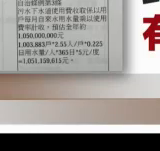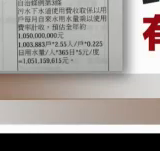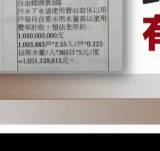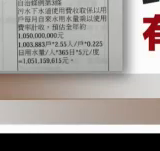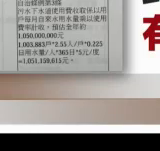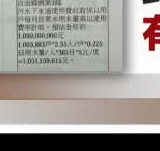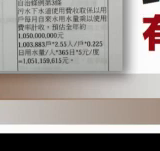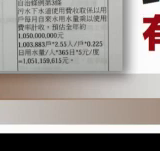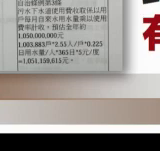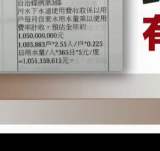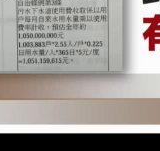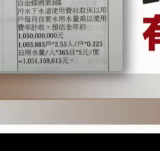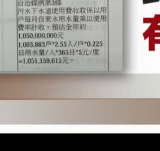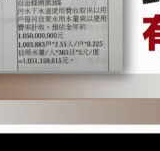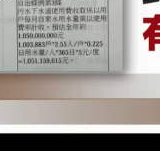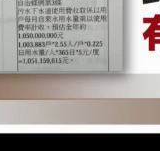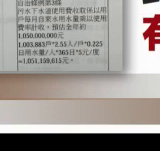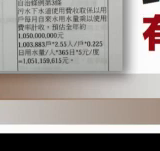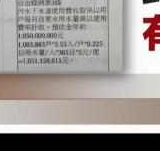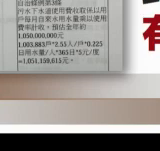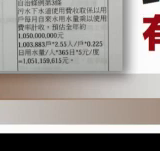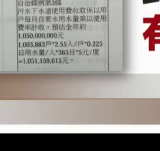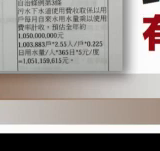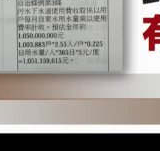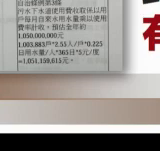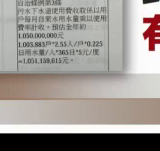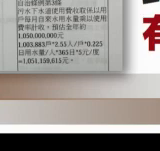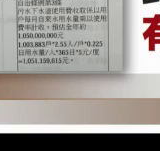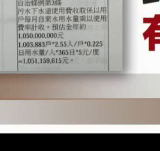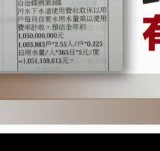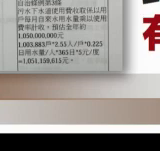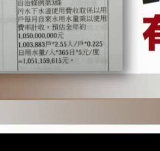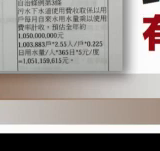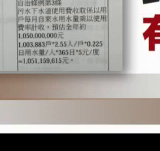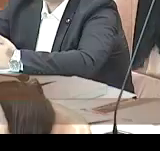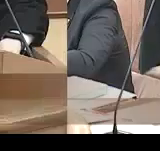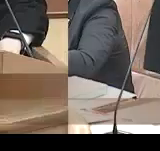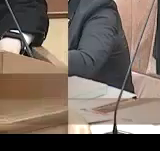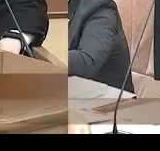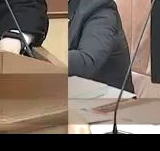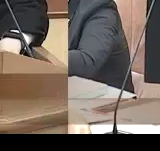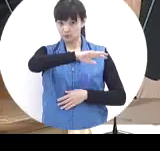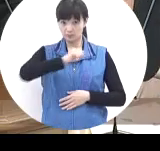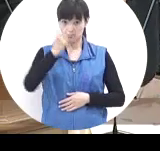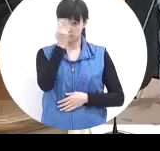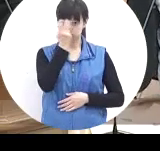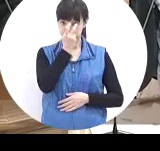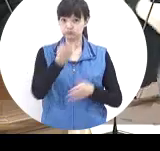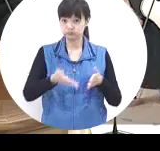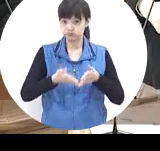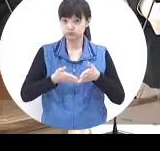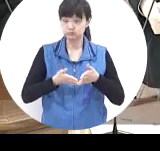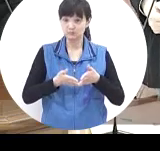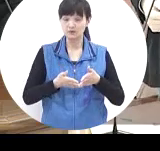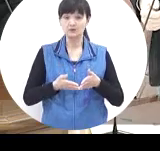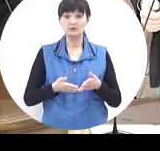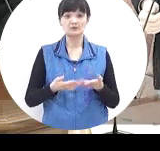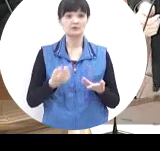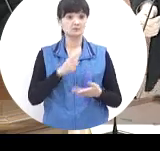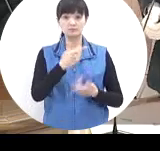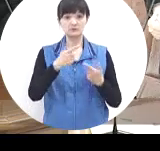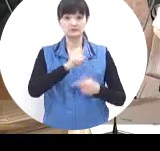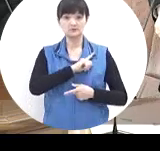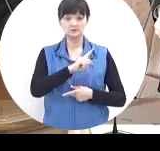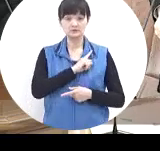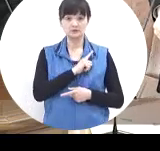啊，好、哦，这个给水利局太大的压力。 好， 可不可以请你宣示一下，全面做一个普查？ 这样子， 不要说市民，哎，我发现 这样